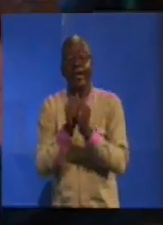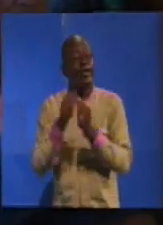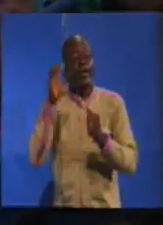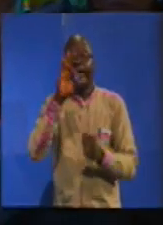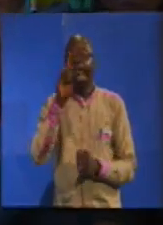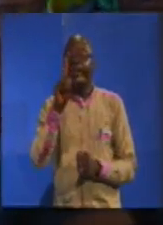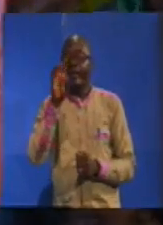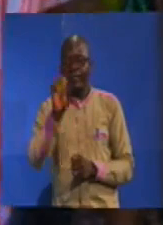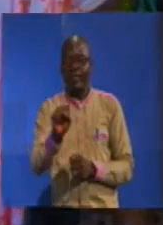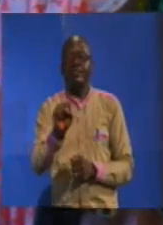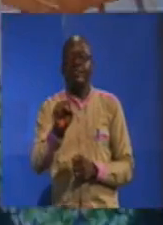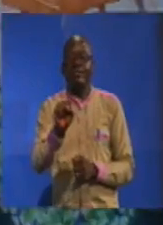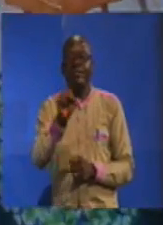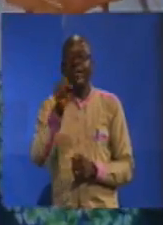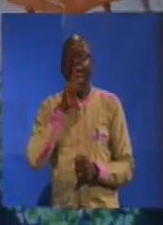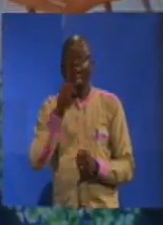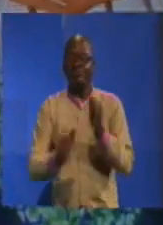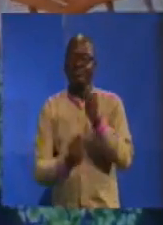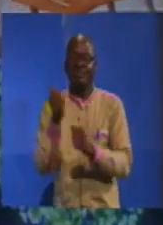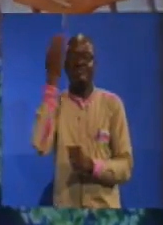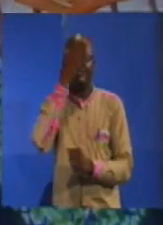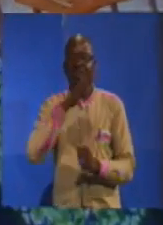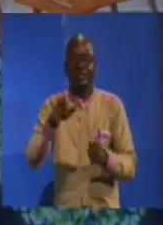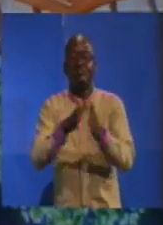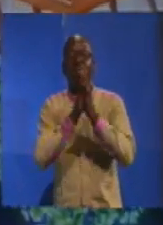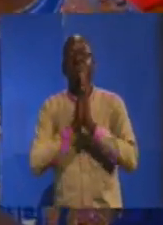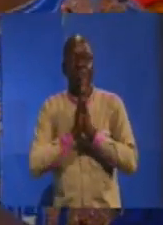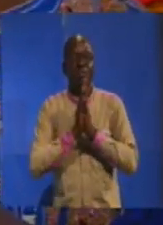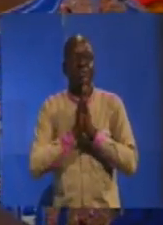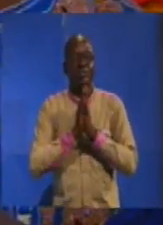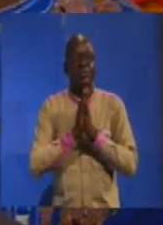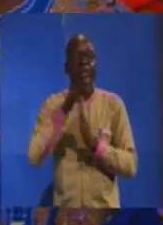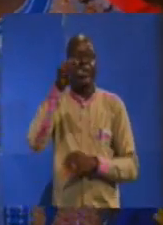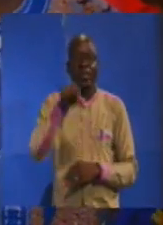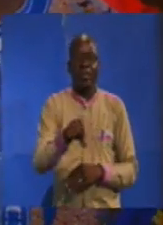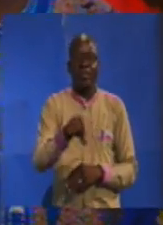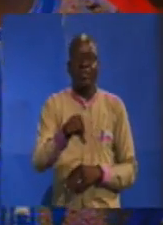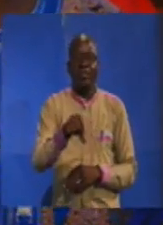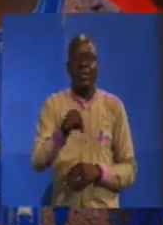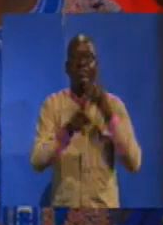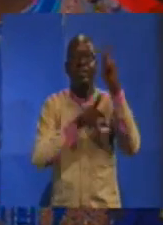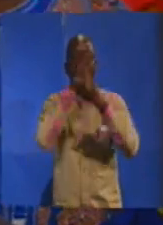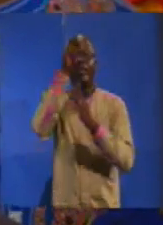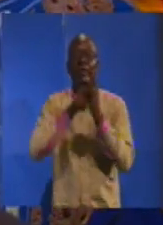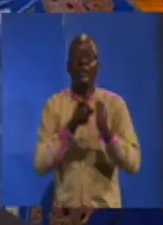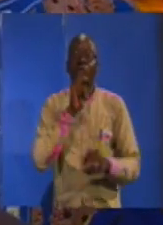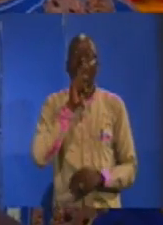de défense et de sécurité est plus que jamais préconisée. Que les populations